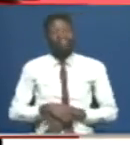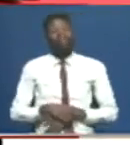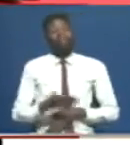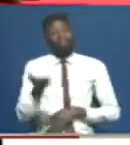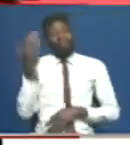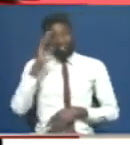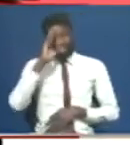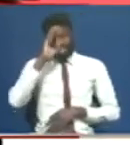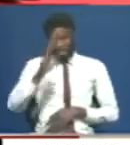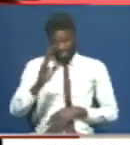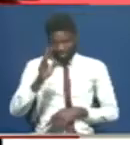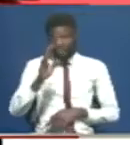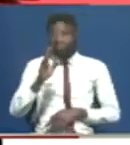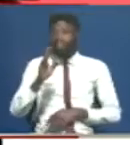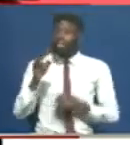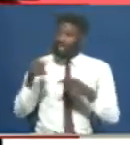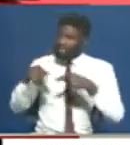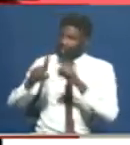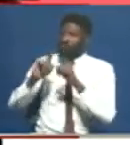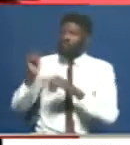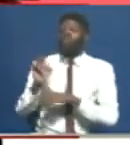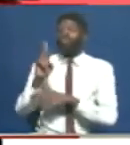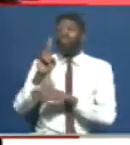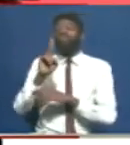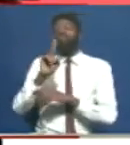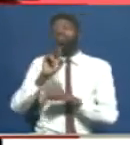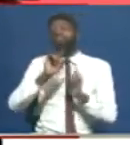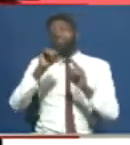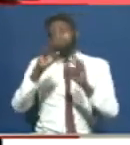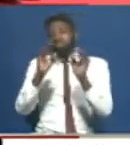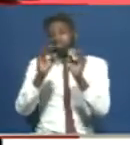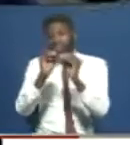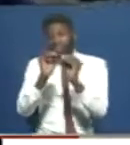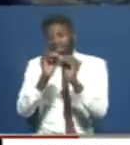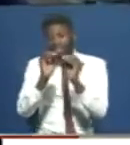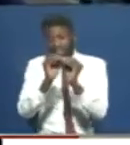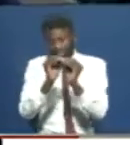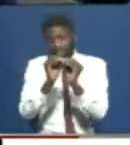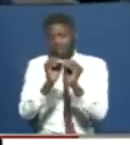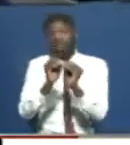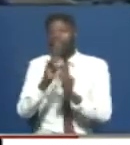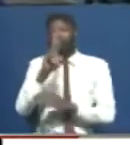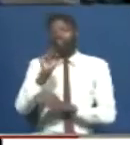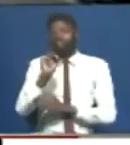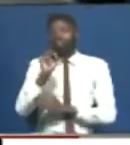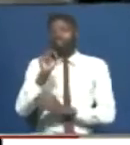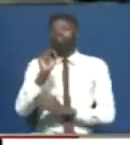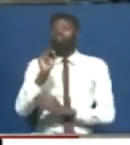kimataifa ya Umoja wa Mataifa kuhusu maafisa wa kulinda amani eneo la Embakasi jijini Nairobi.